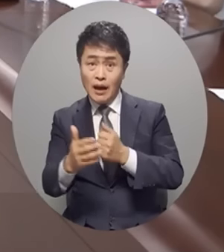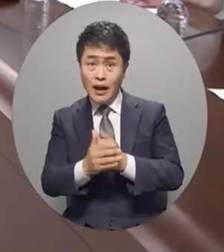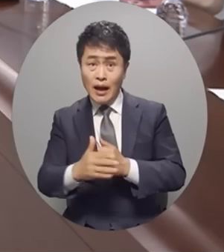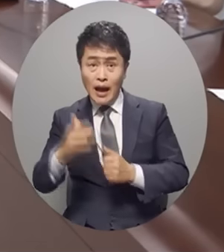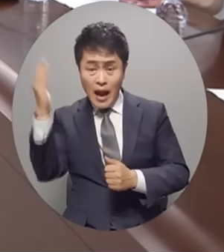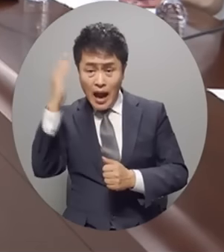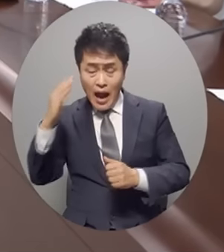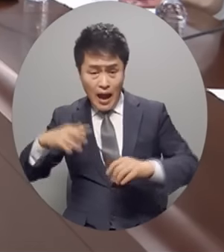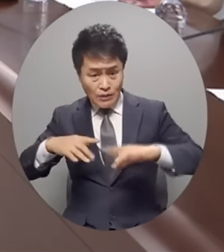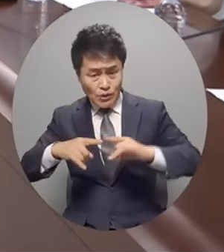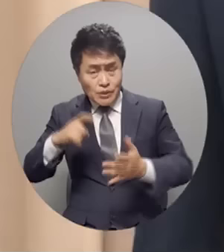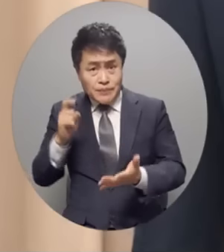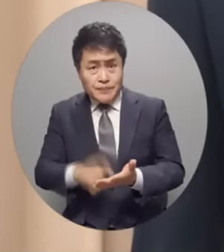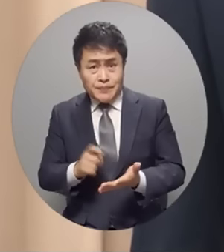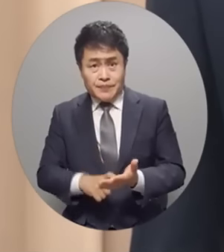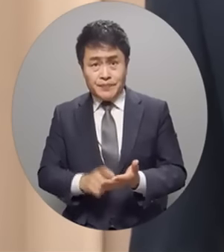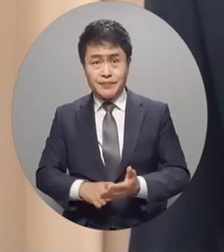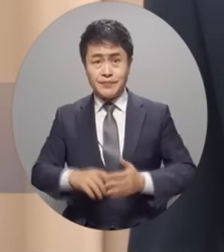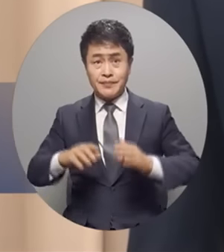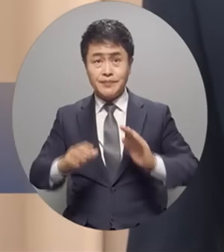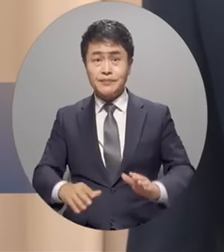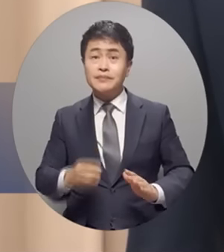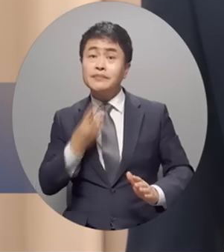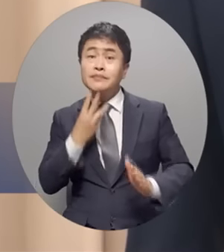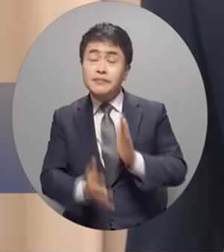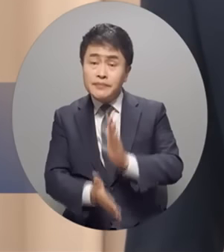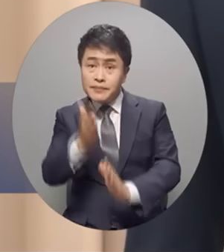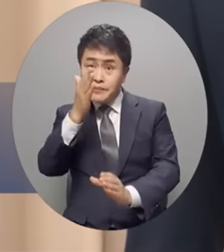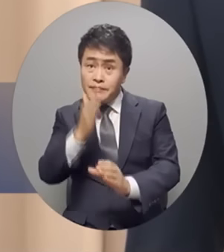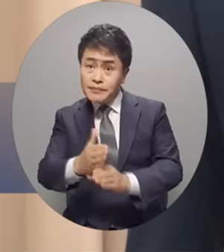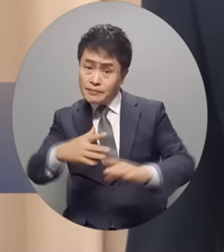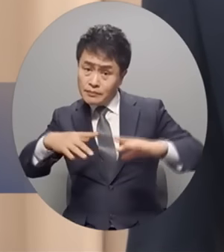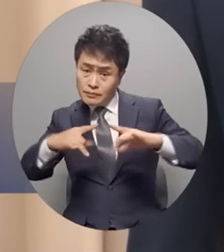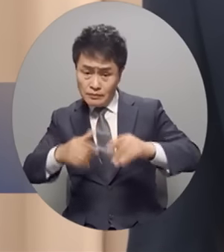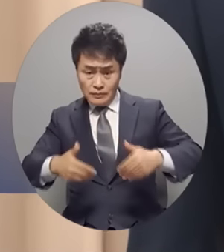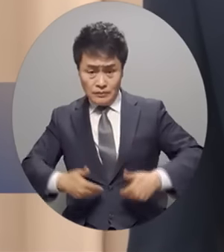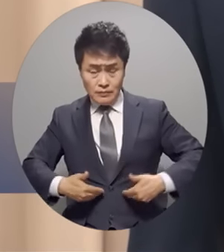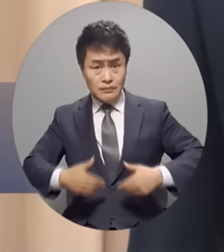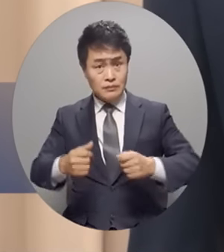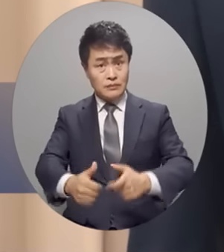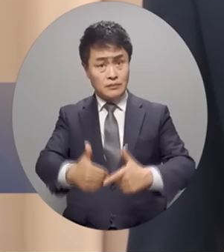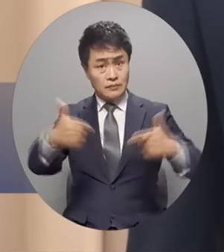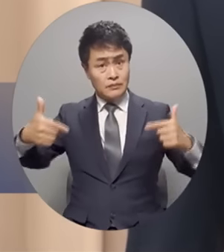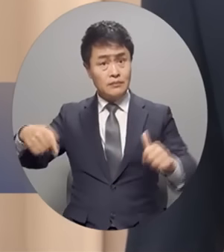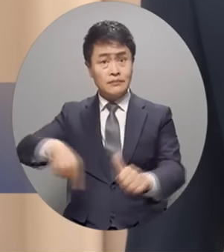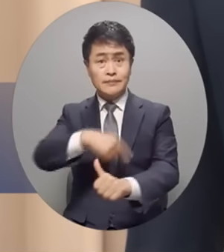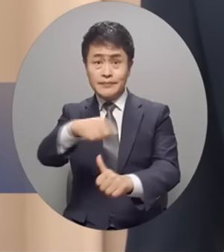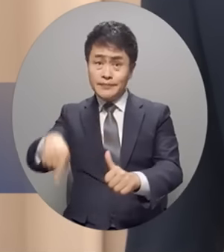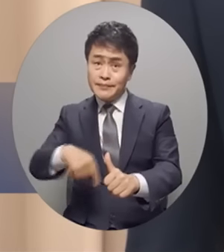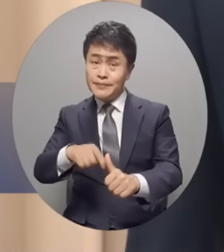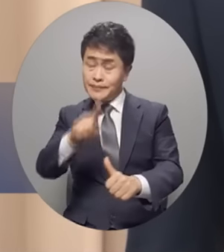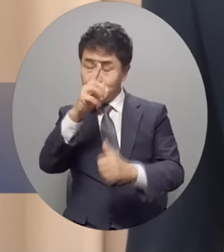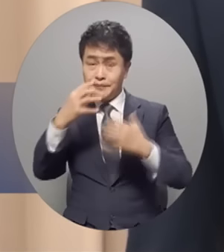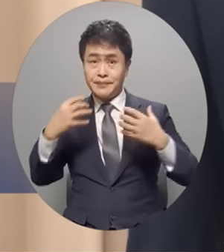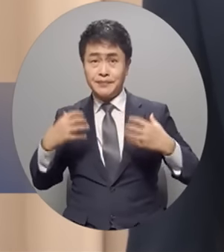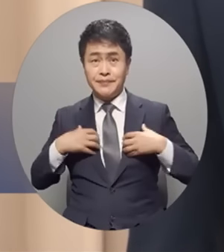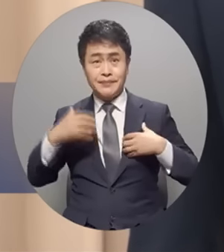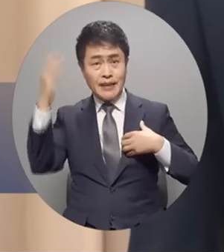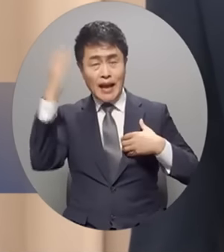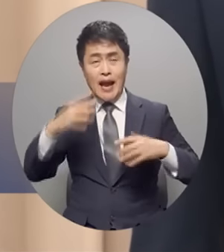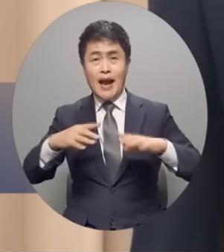한전에는 비상이 걸렸습니다. 수도권을 중심으로 전력 수요가 급증하는 상황에서 정부와